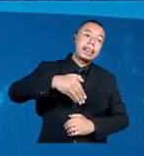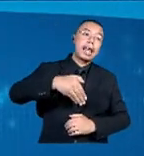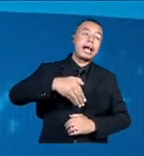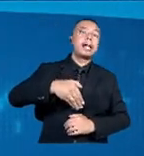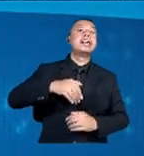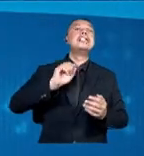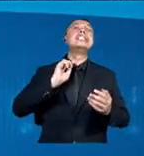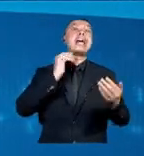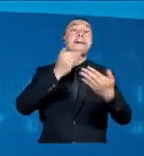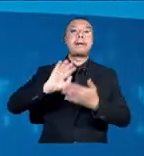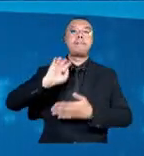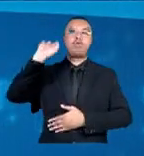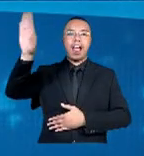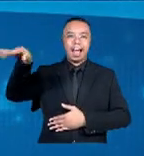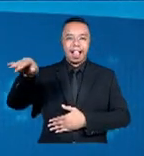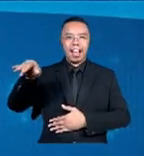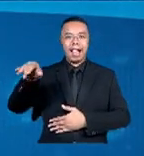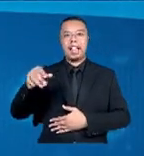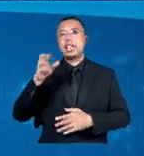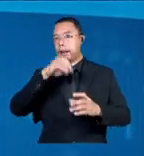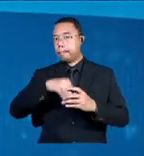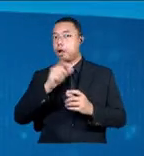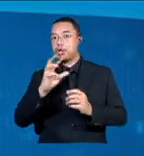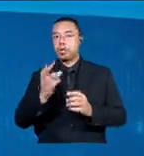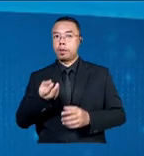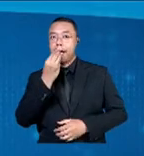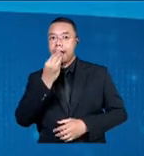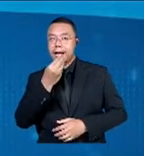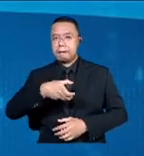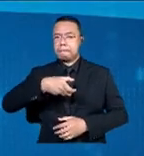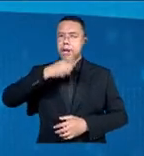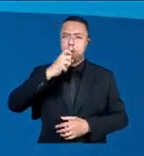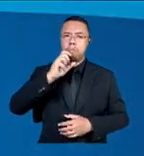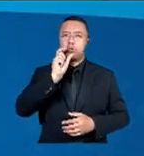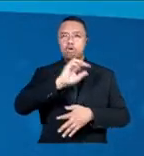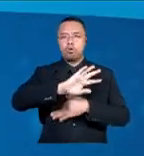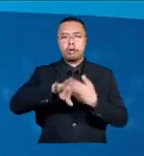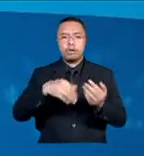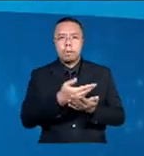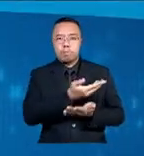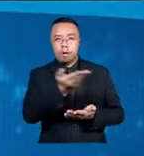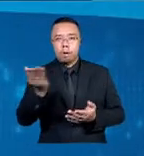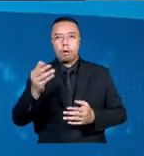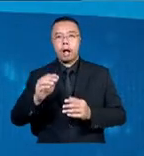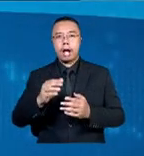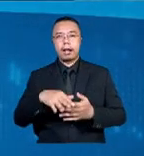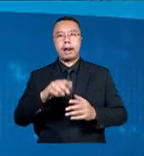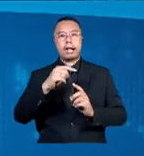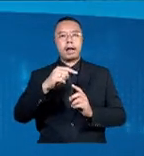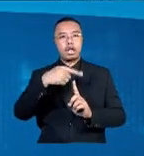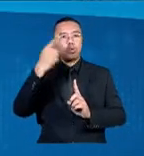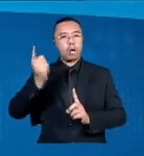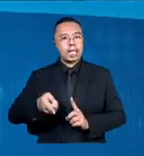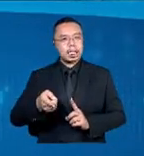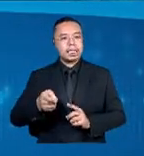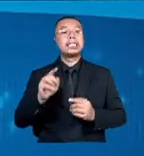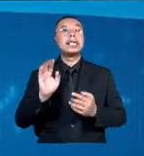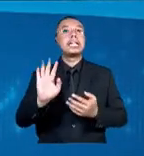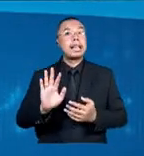juga mereka pulang, juga mengenai konsumsi kepada mereka. Dan